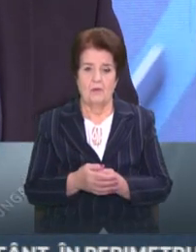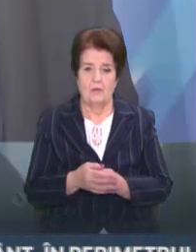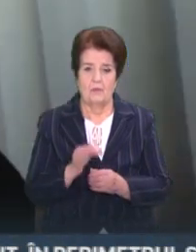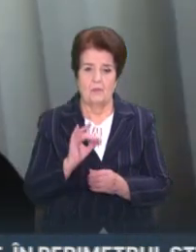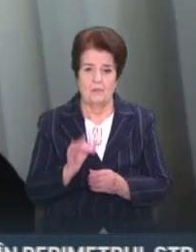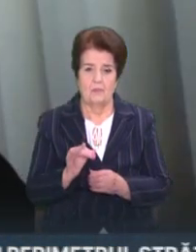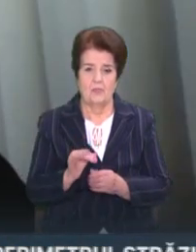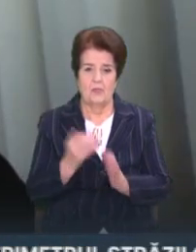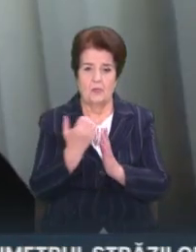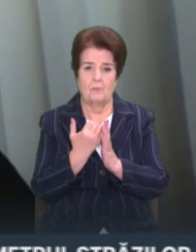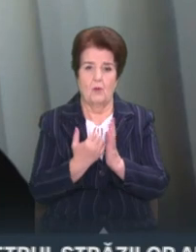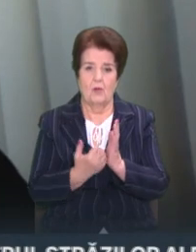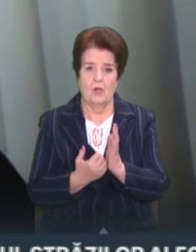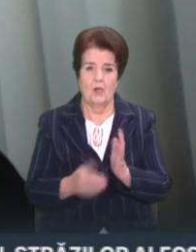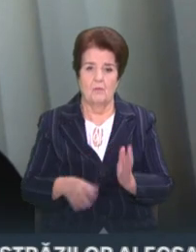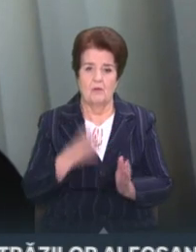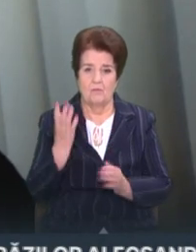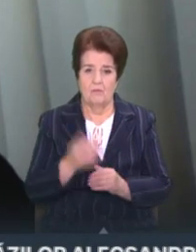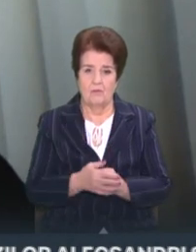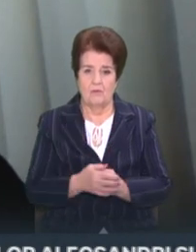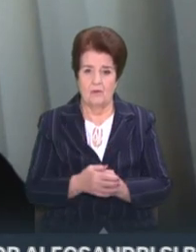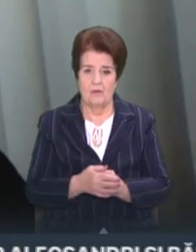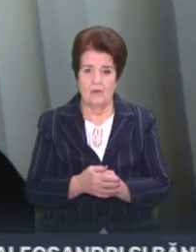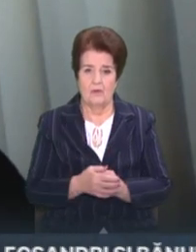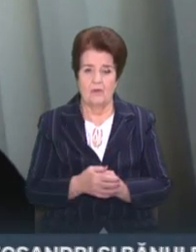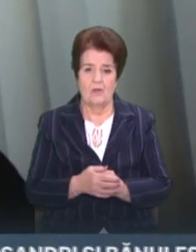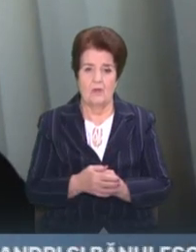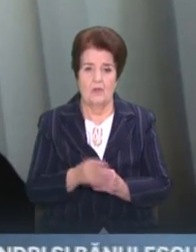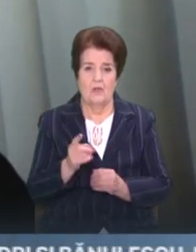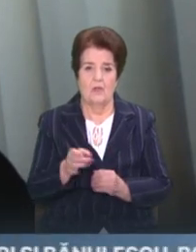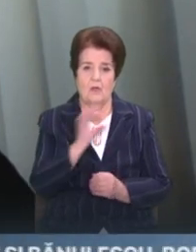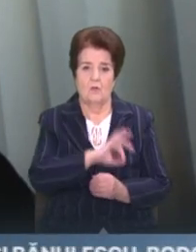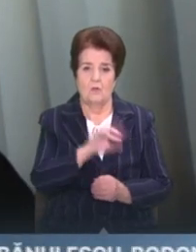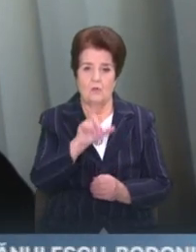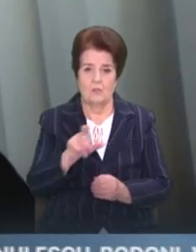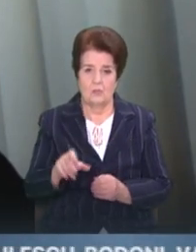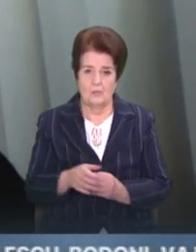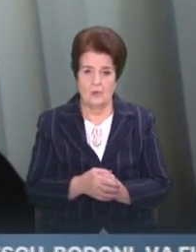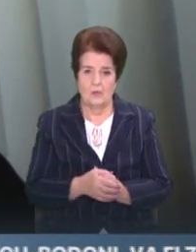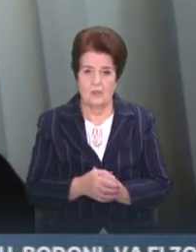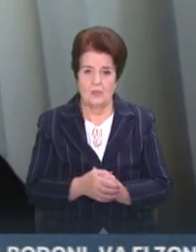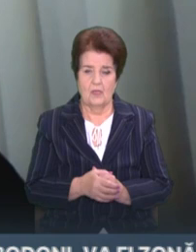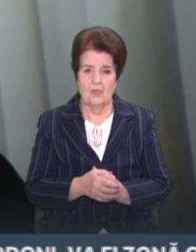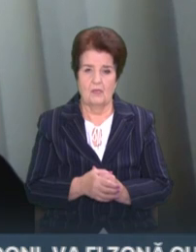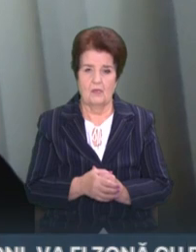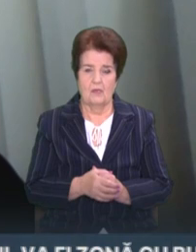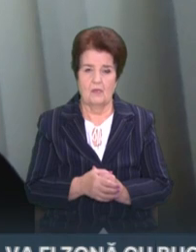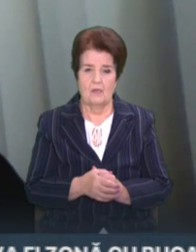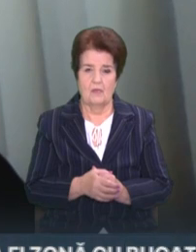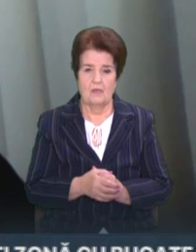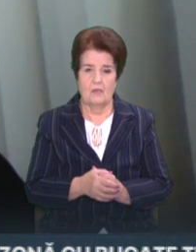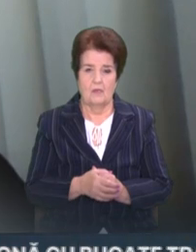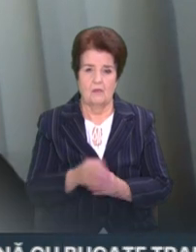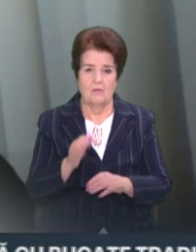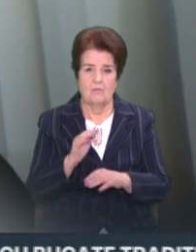a impulsionat cumva populația și agenții economici să adopte diferite măsuri de optimizare a consumului de energie. prin